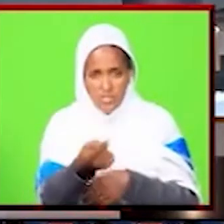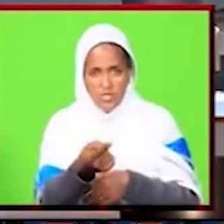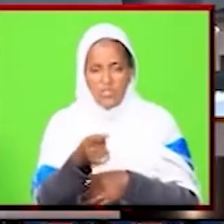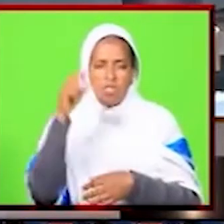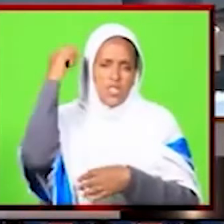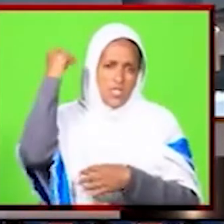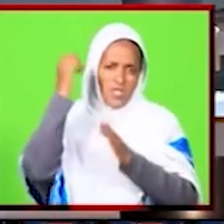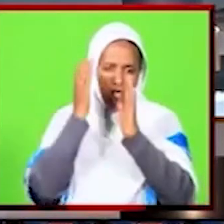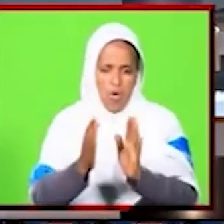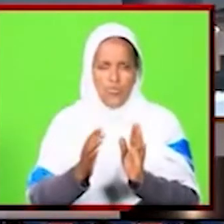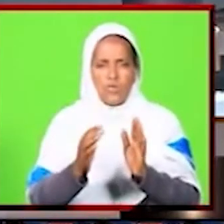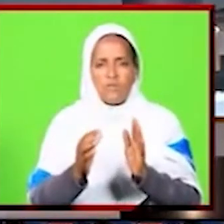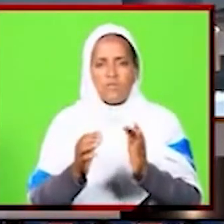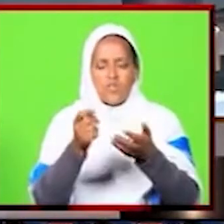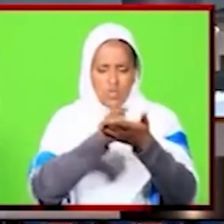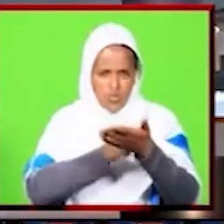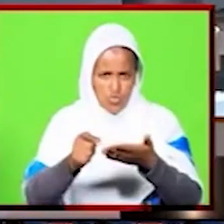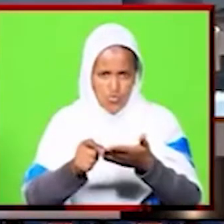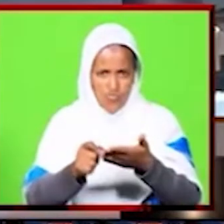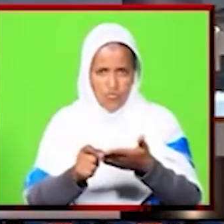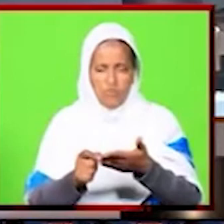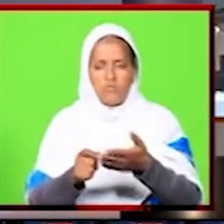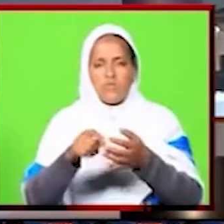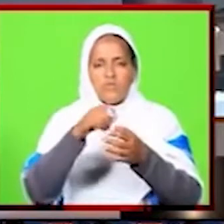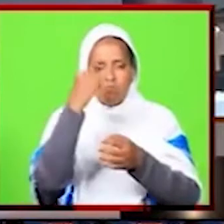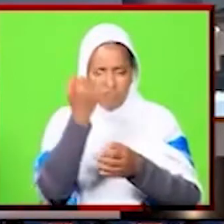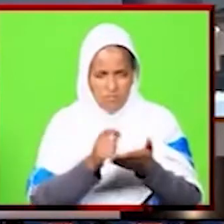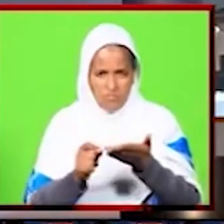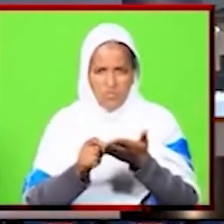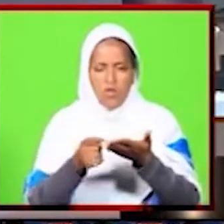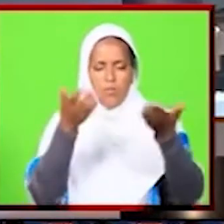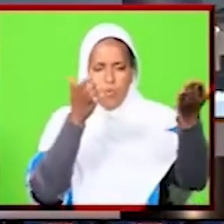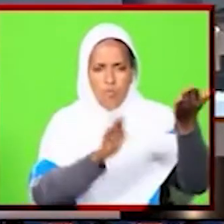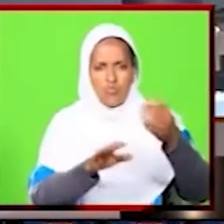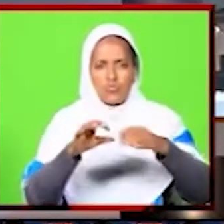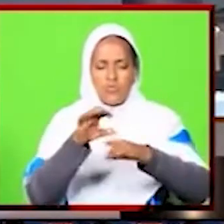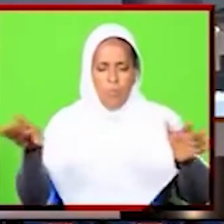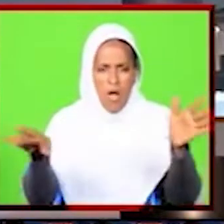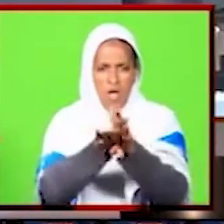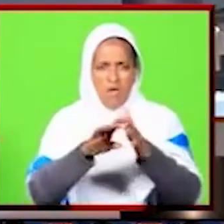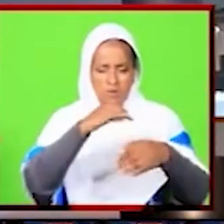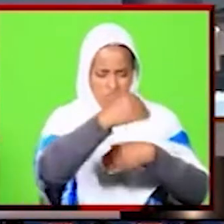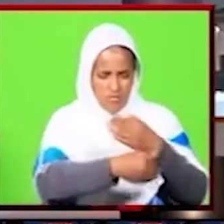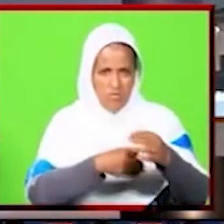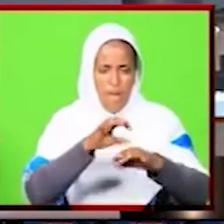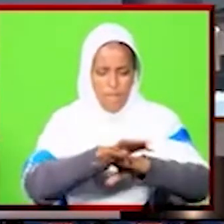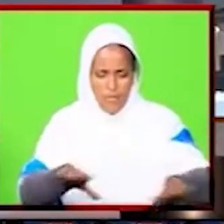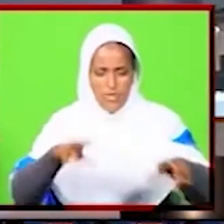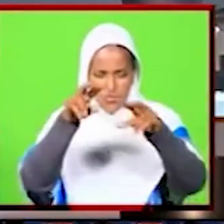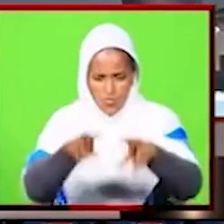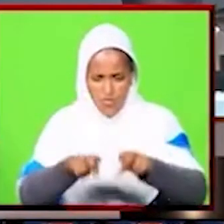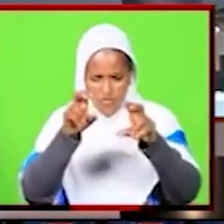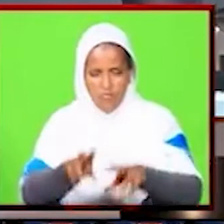ስንል በጥንታዊ ቅሪቶችም የጽሑፍ ቅሪቶች በማኑስክሪፕት በሙት ባህር ጥቅሎችም በመሬት